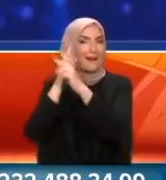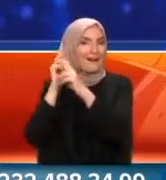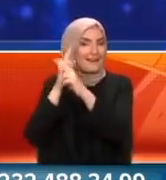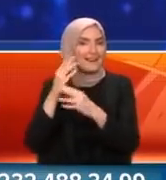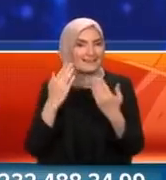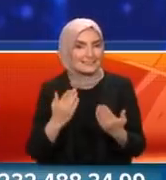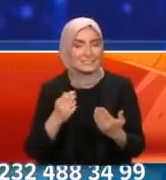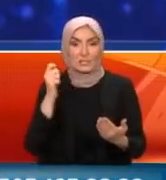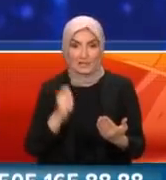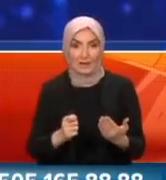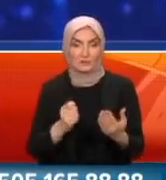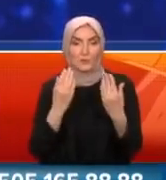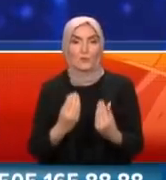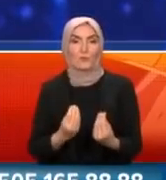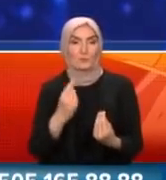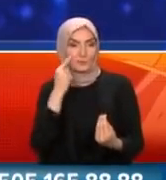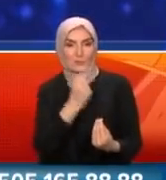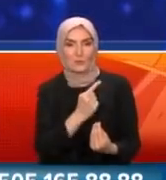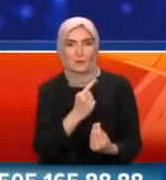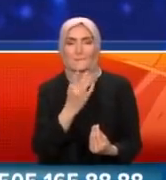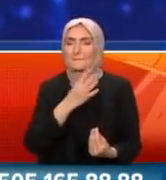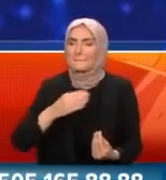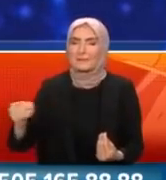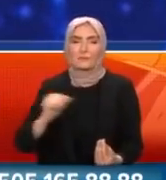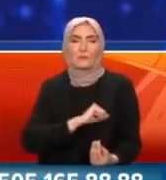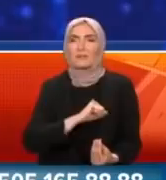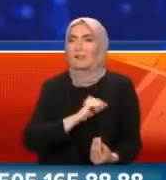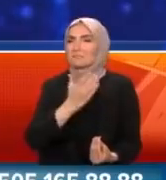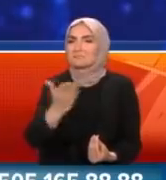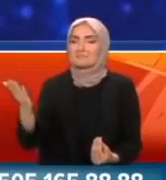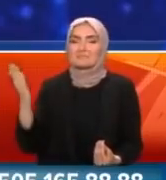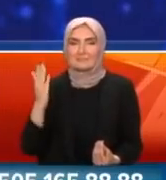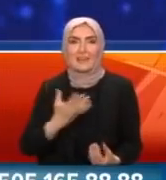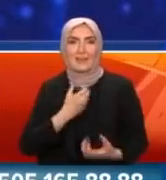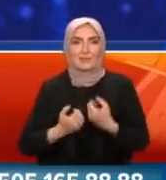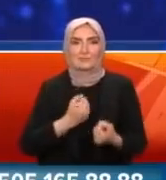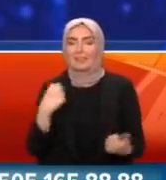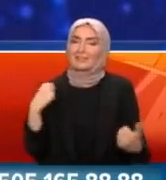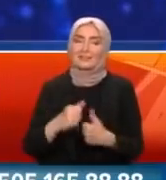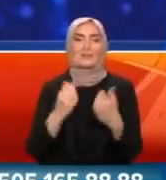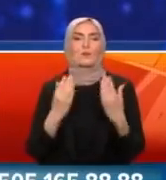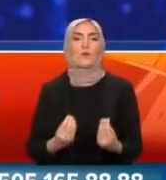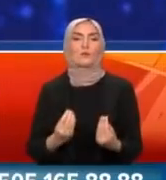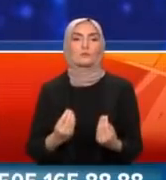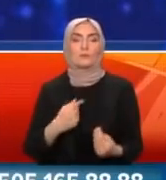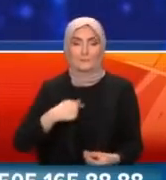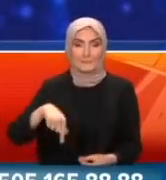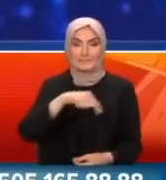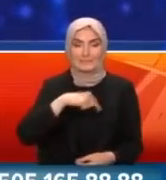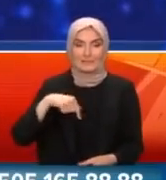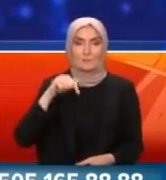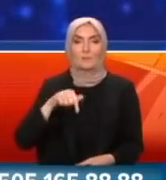milyonlarca Yürek yeniden heyecana kapıldı bizde milletimizin bu